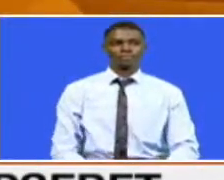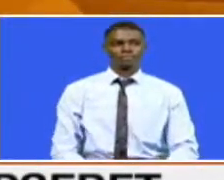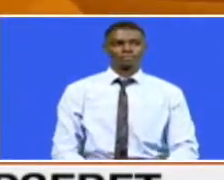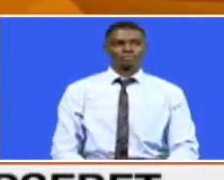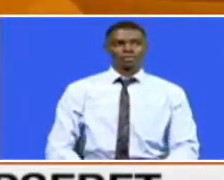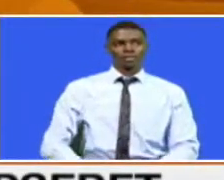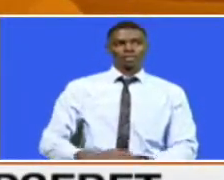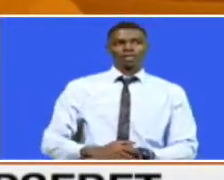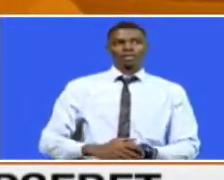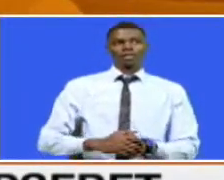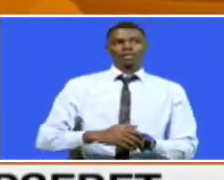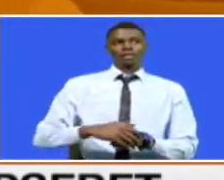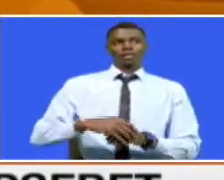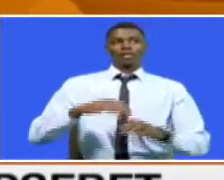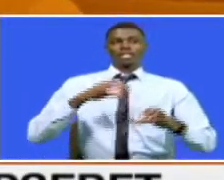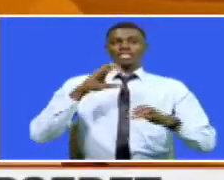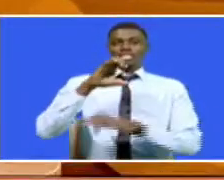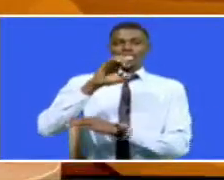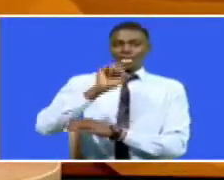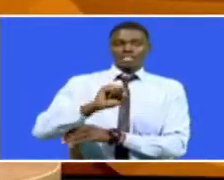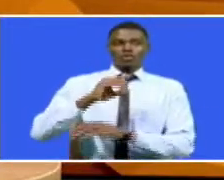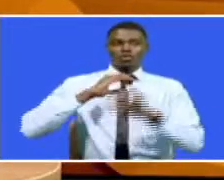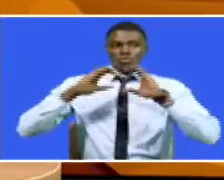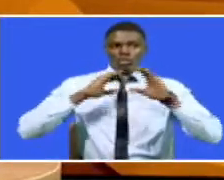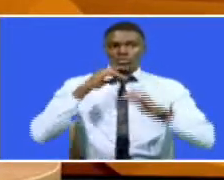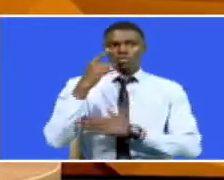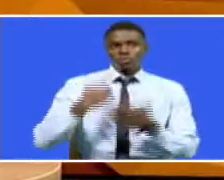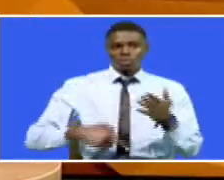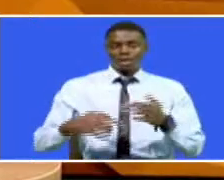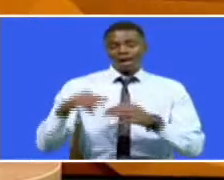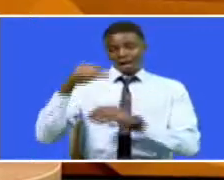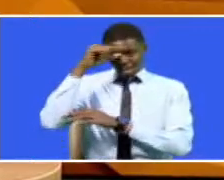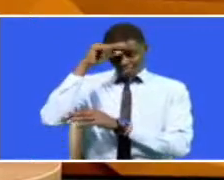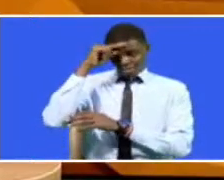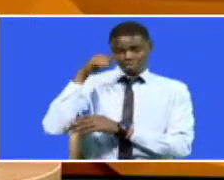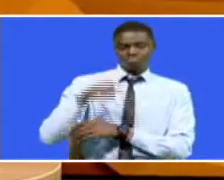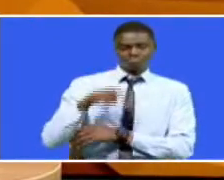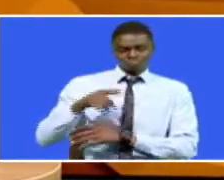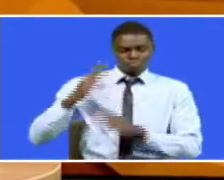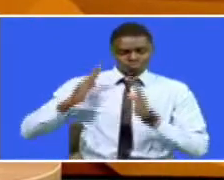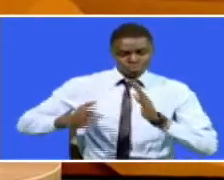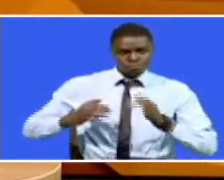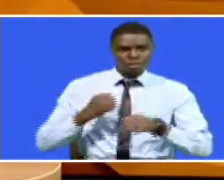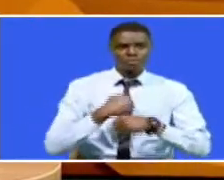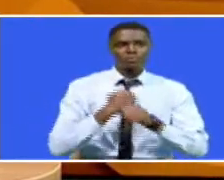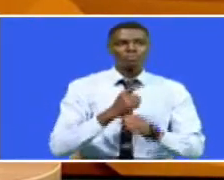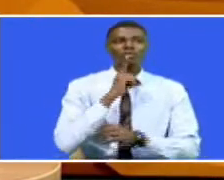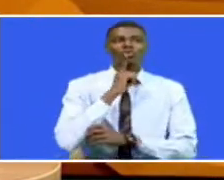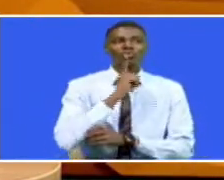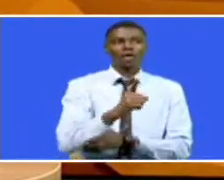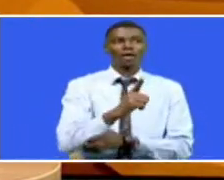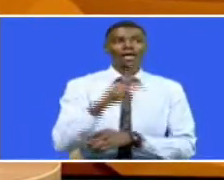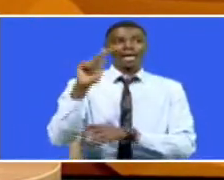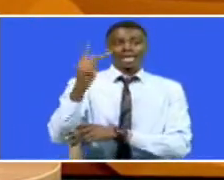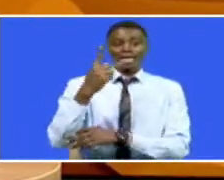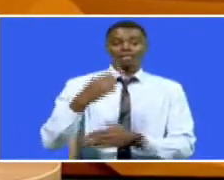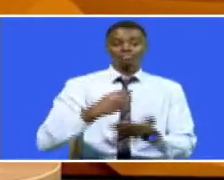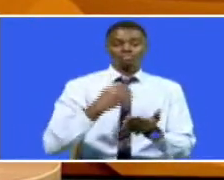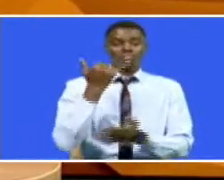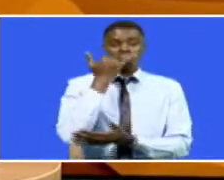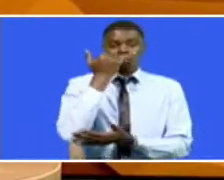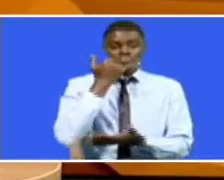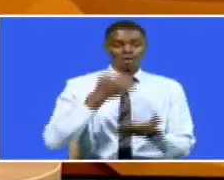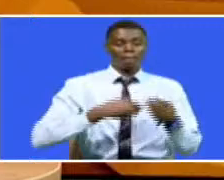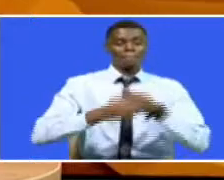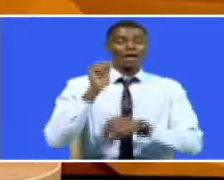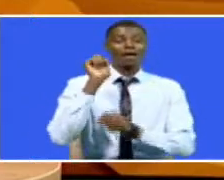Na waziri wa mawasiliano Eliudowalo amesema kuwa serikali imbioni kuhakikisha kuwa wakenya wanaweza kununua simu za